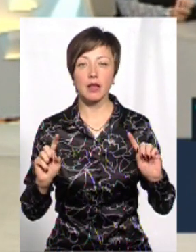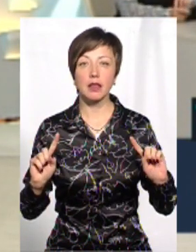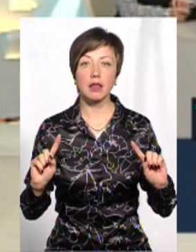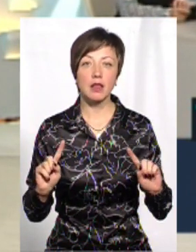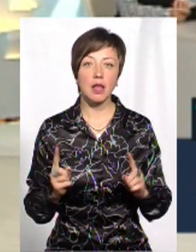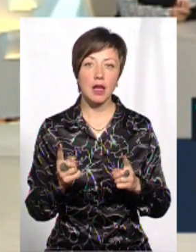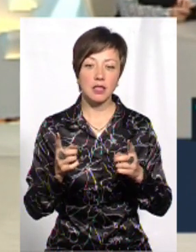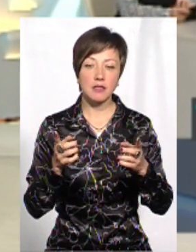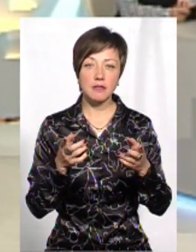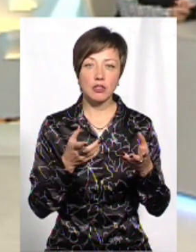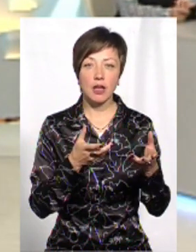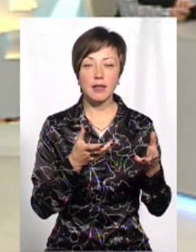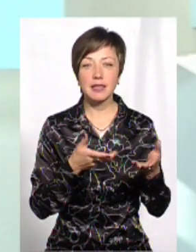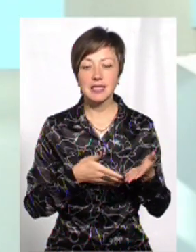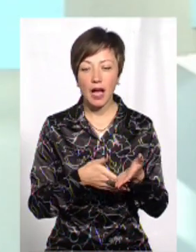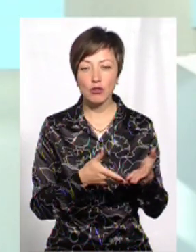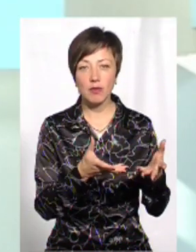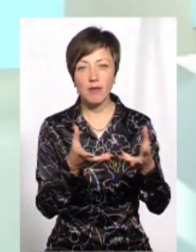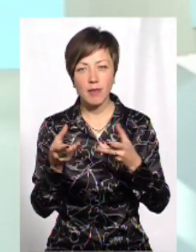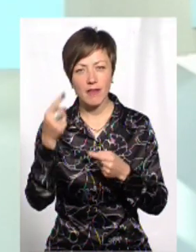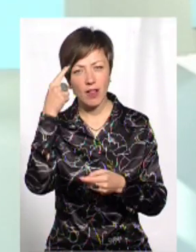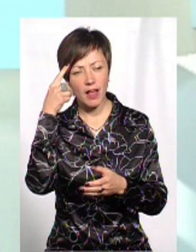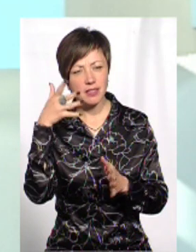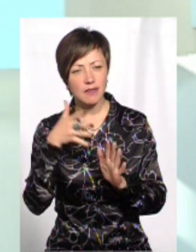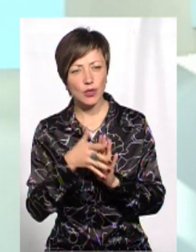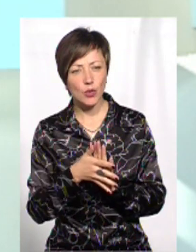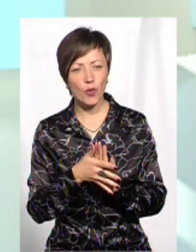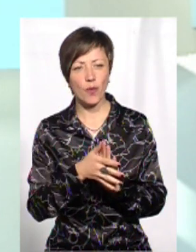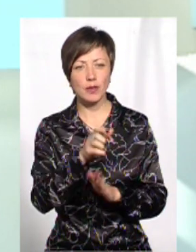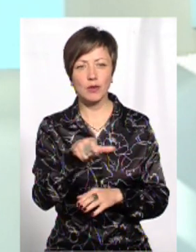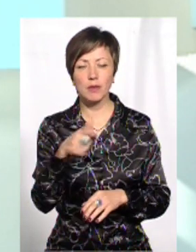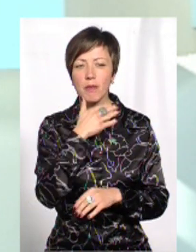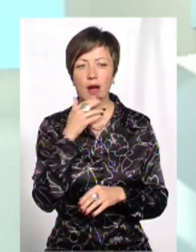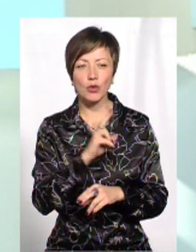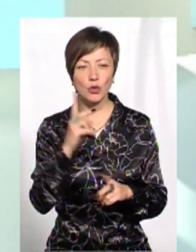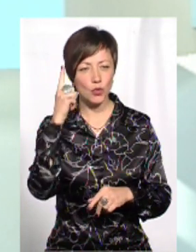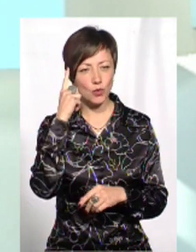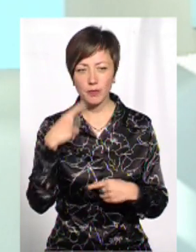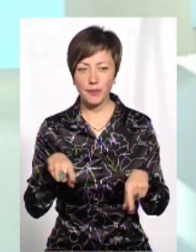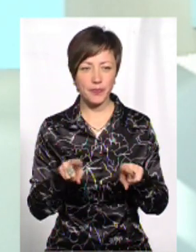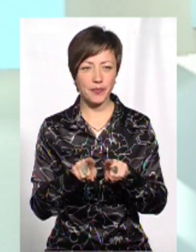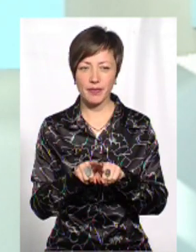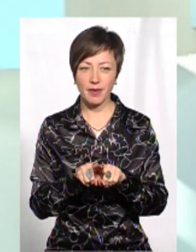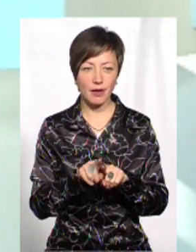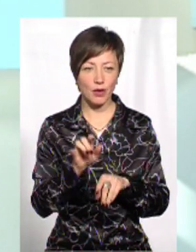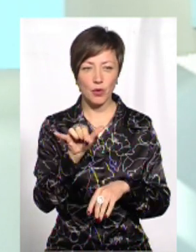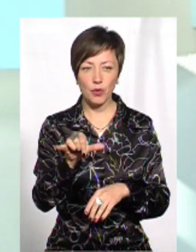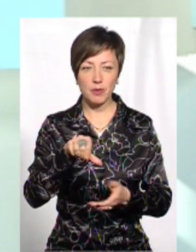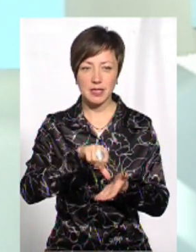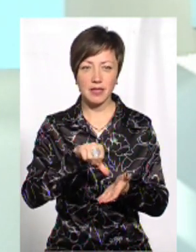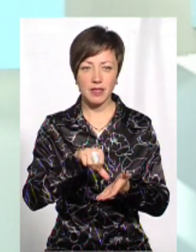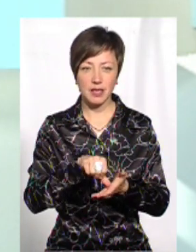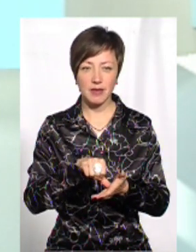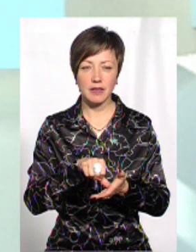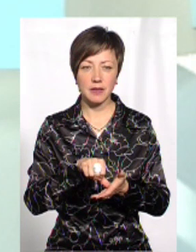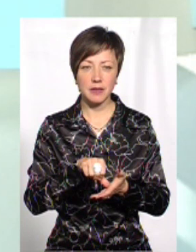надзвичайних засобів впливу на свідомість людей, як багато хто думає, у